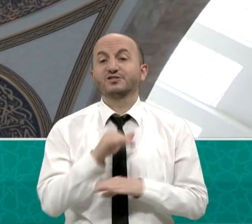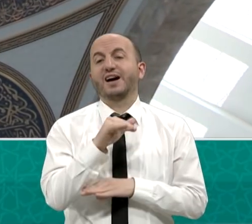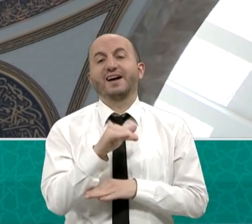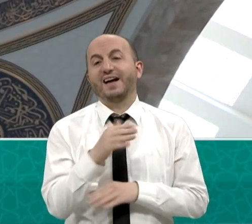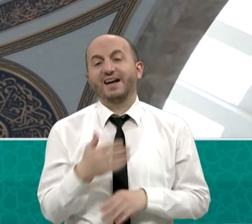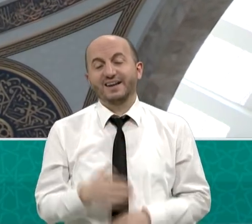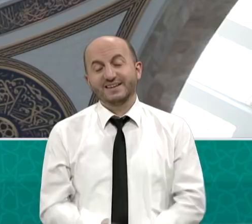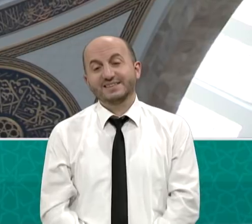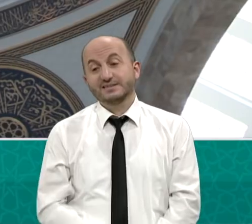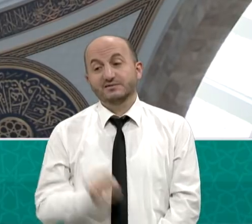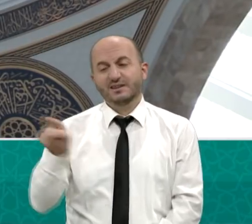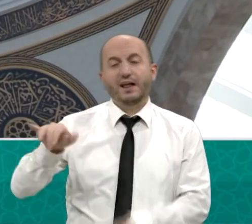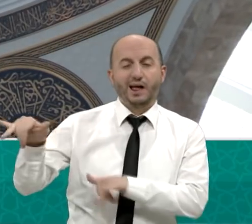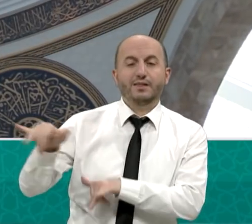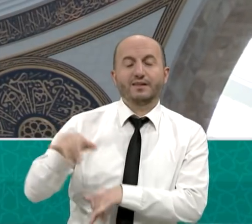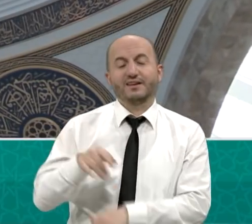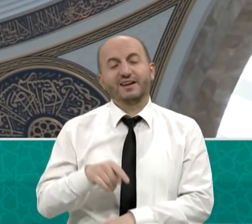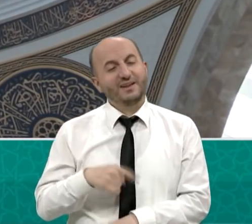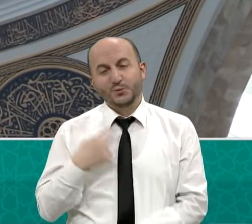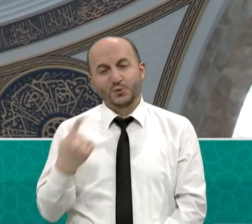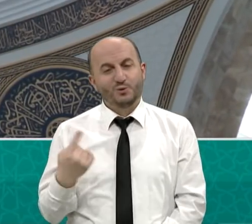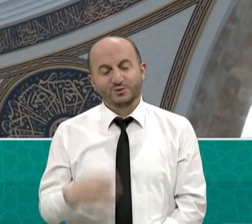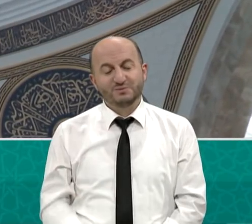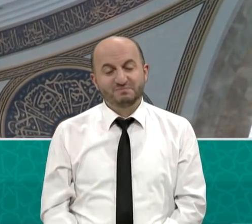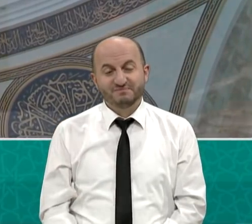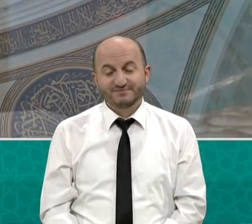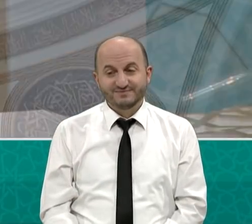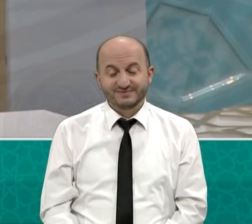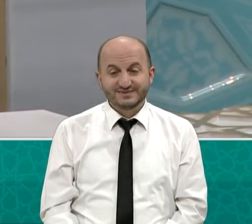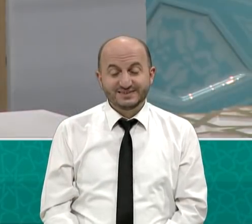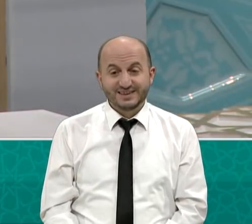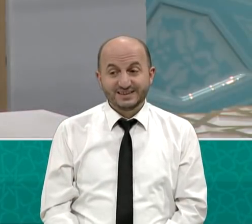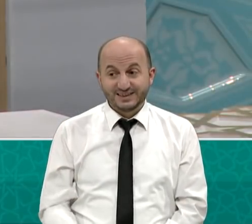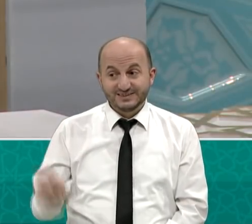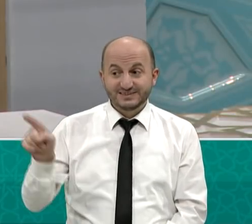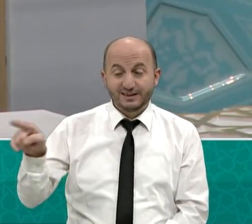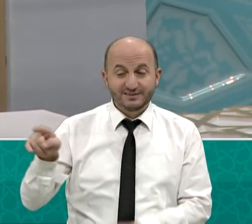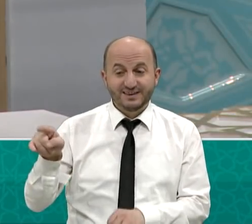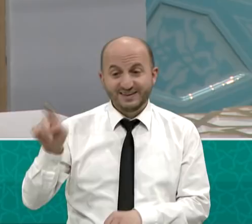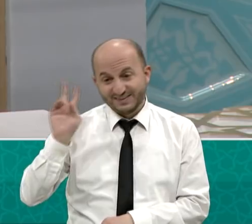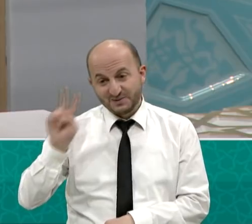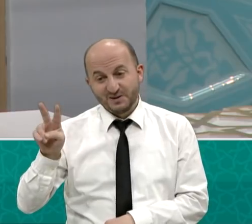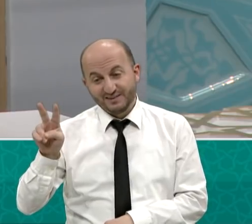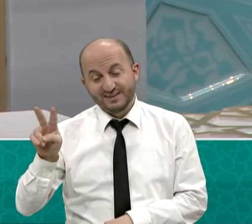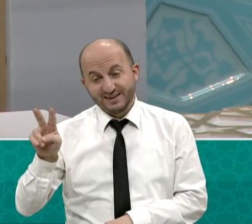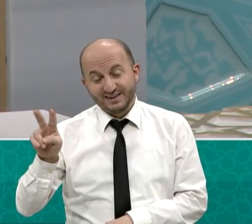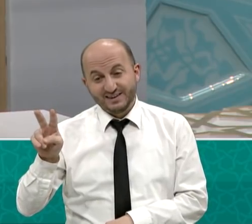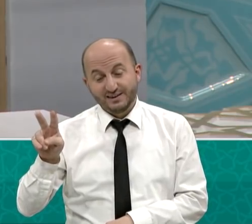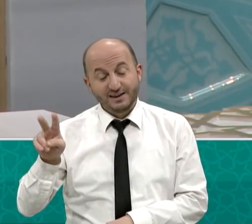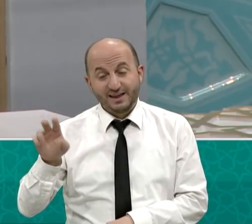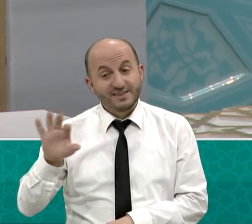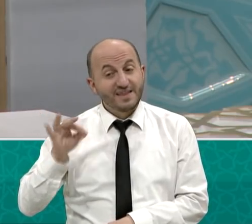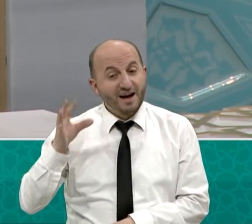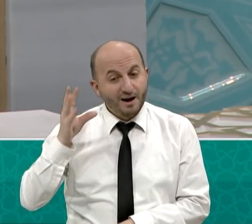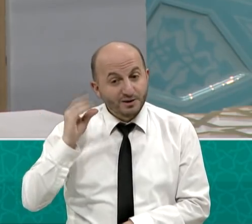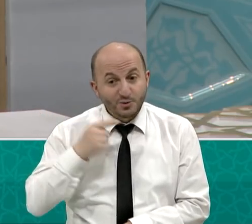o, sen de gör falan gibi cümleler söylüyoruz. Sen de görü bırakacaksın sen. Görecekse göreceğini görür. Onun yerine ne